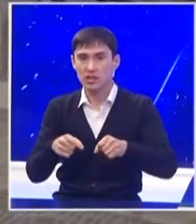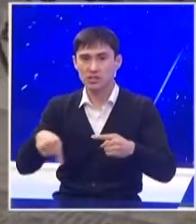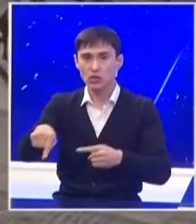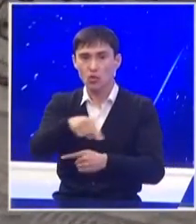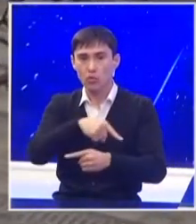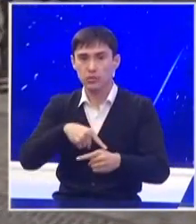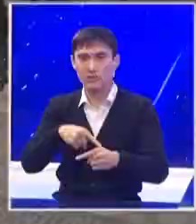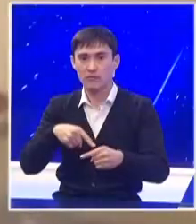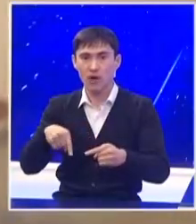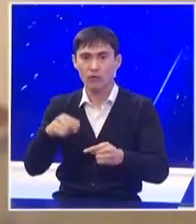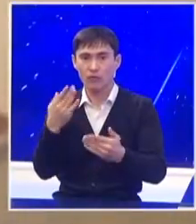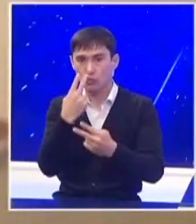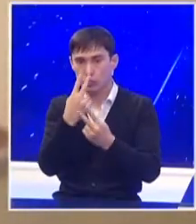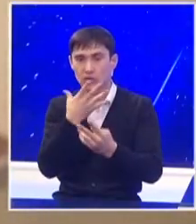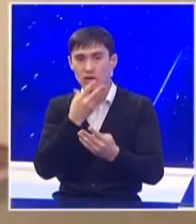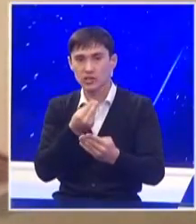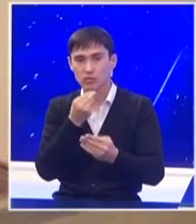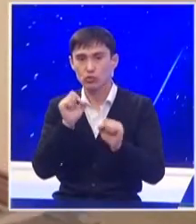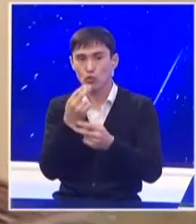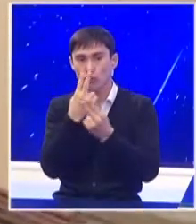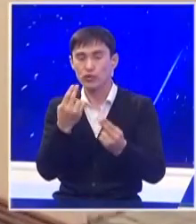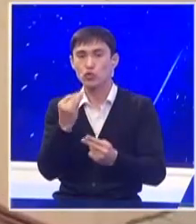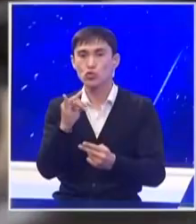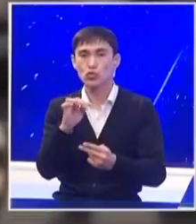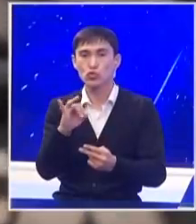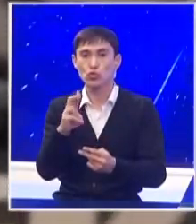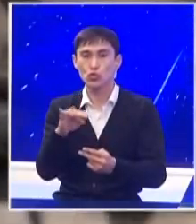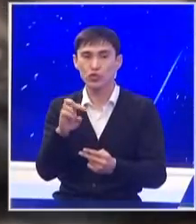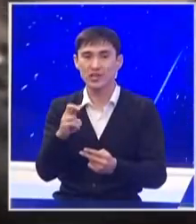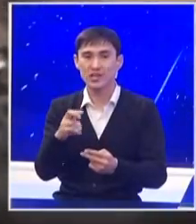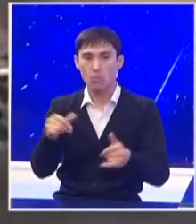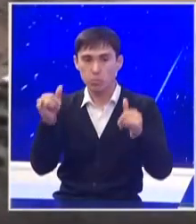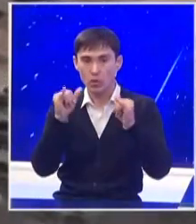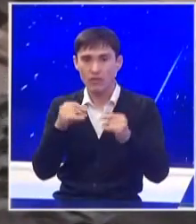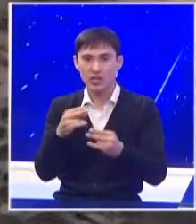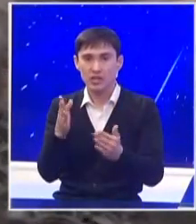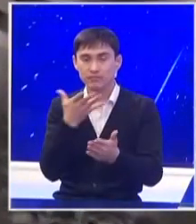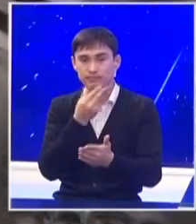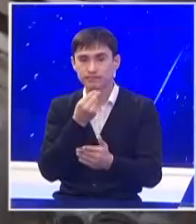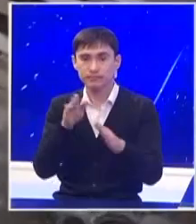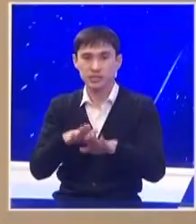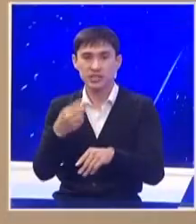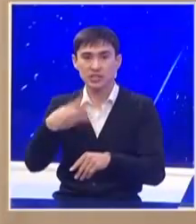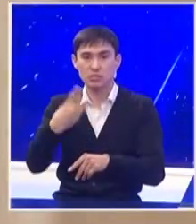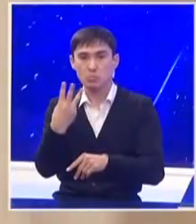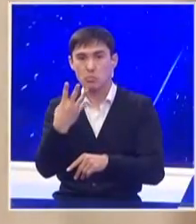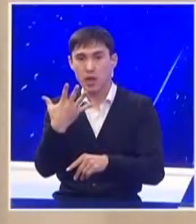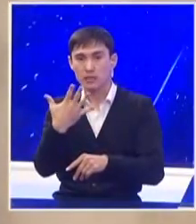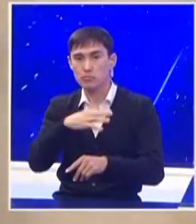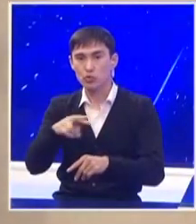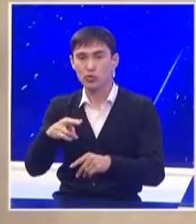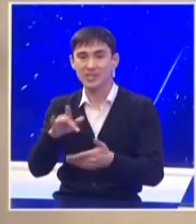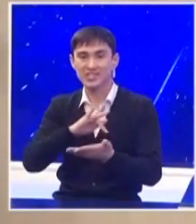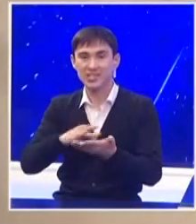пустыню, вокруг очень красиво, можно увидеть дюны из сернобыков. Этот оазис расположен всего в 35 минутах езды от центра